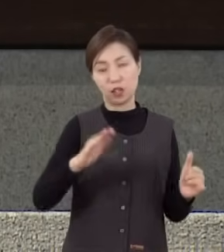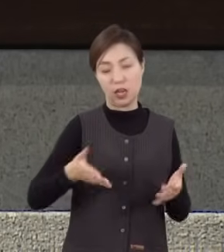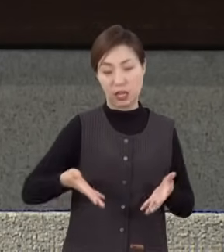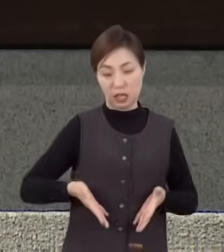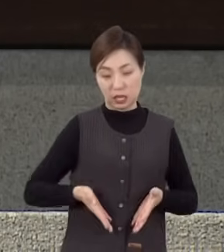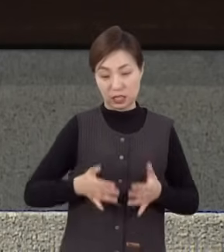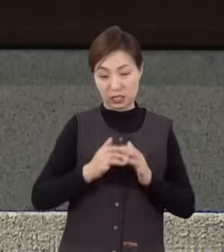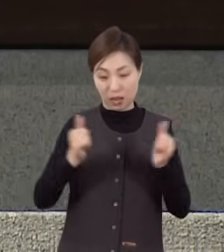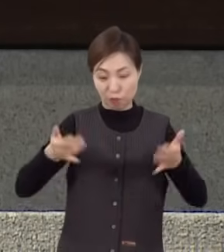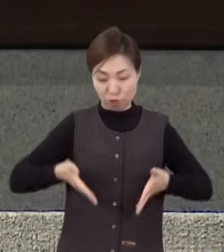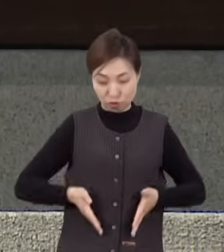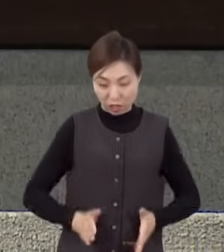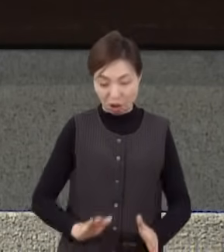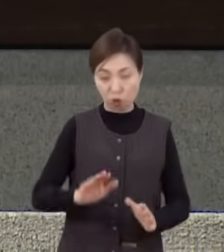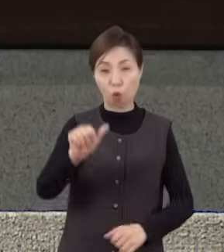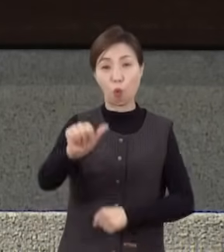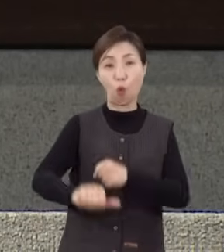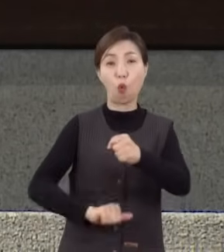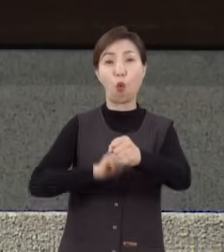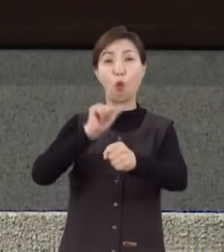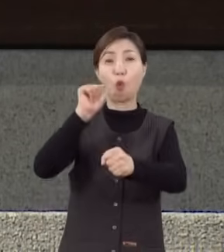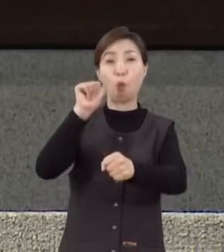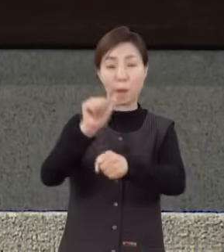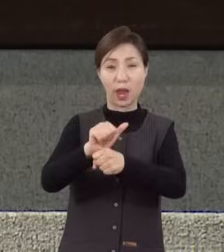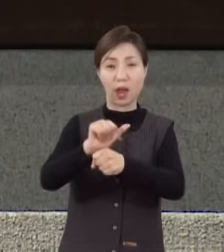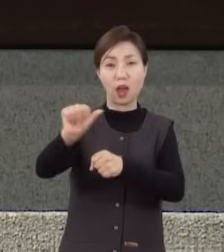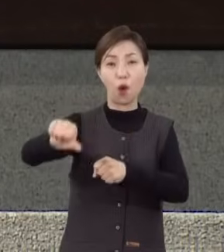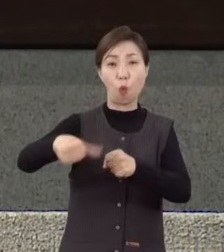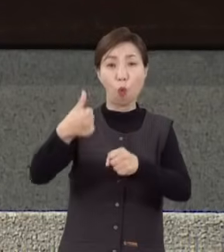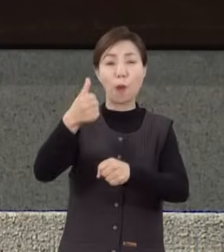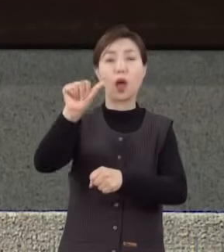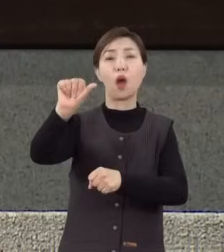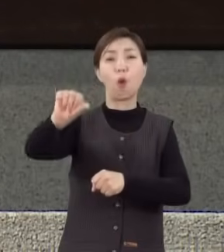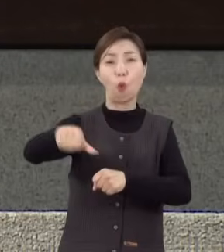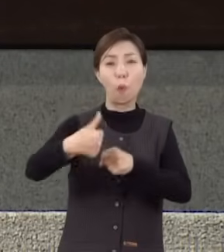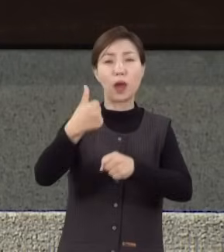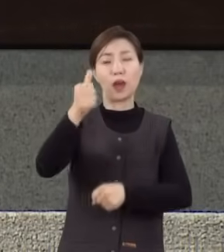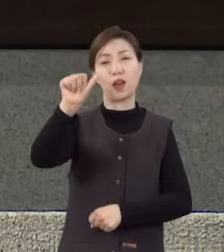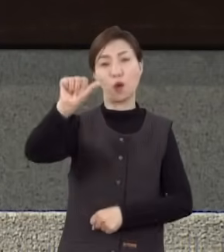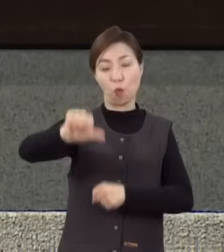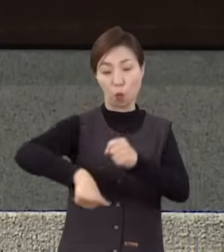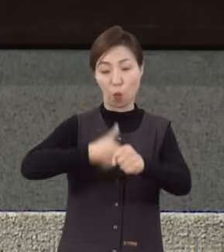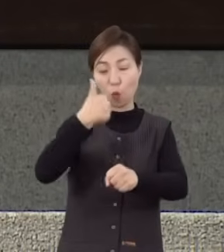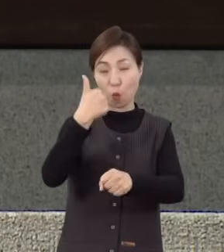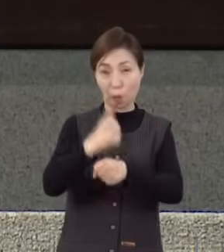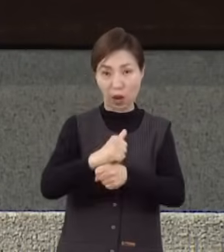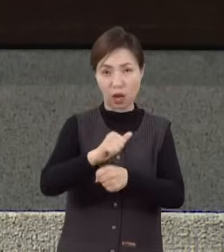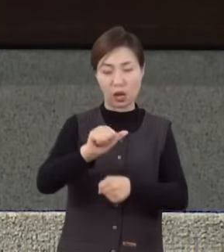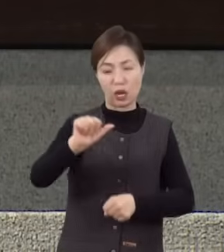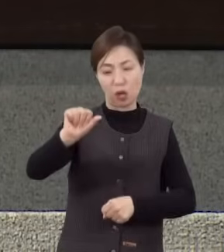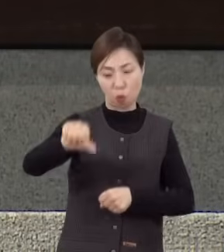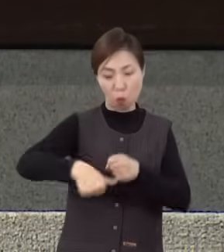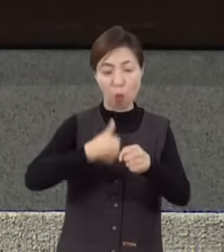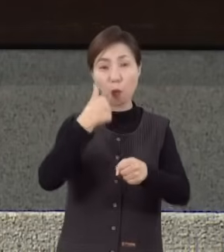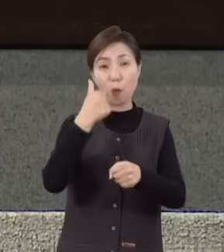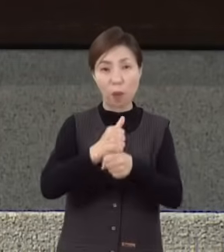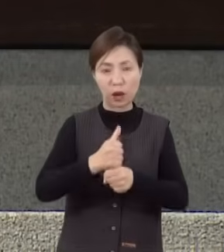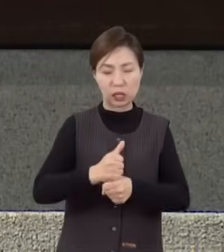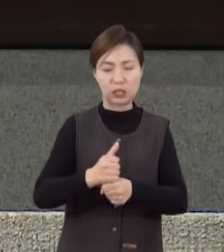생? 500생을 사람 몸으로 살다가 드디어 미래 세상에 미래의 부처님의 법을